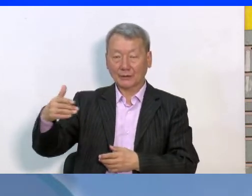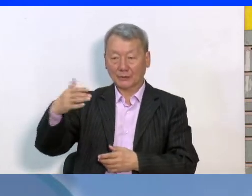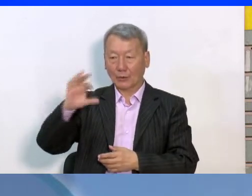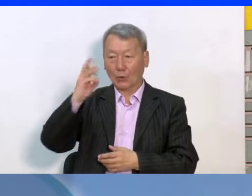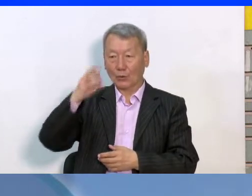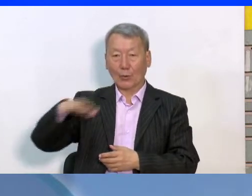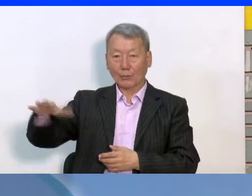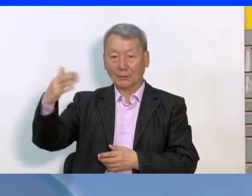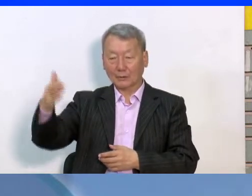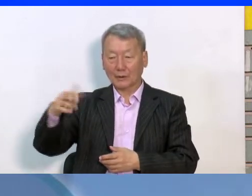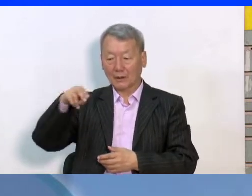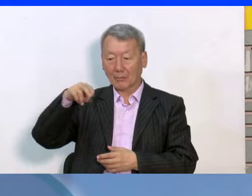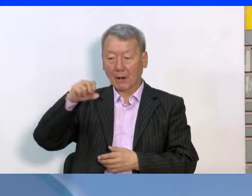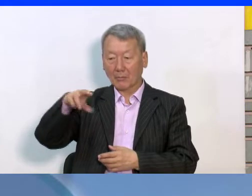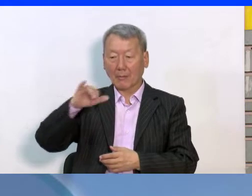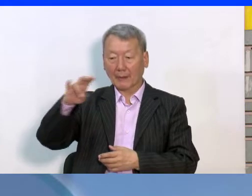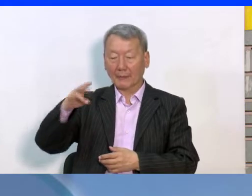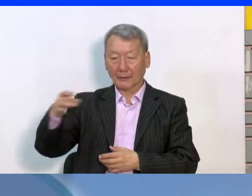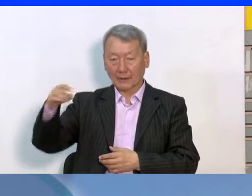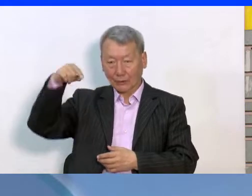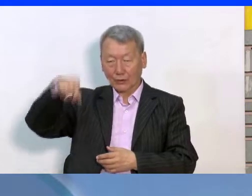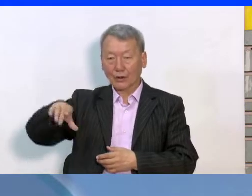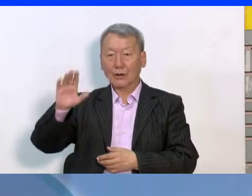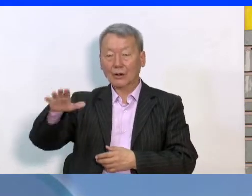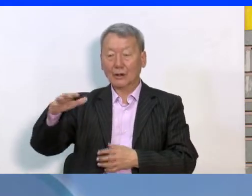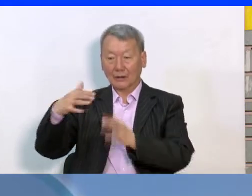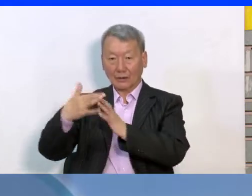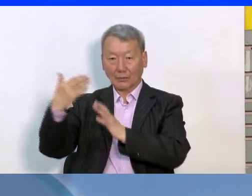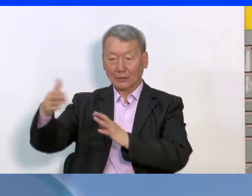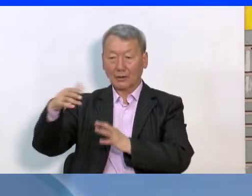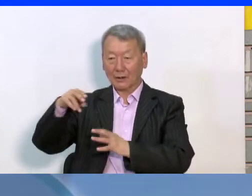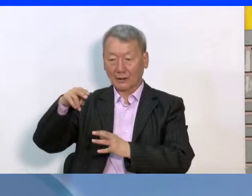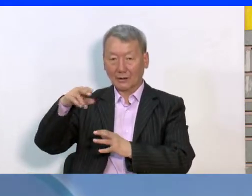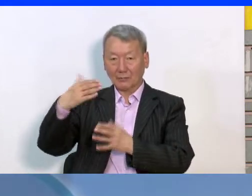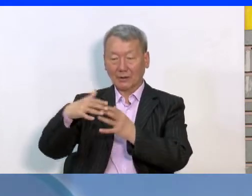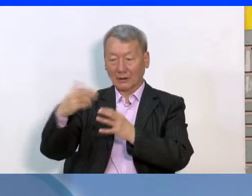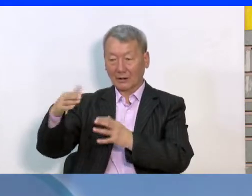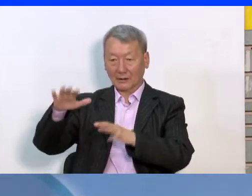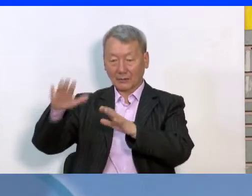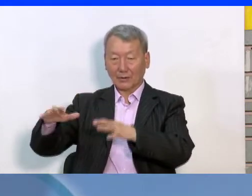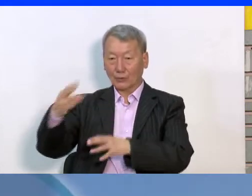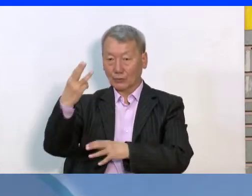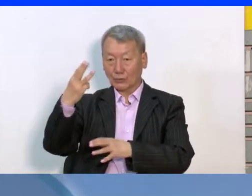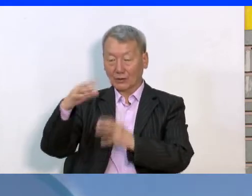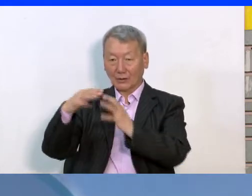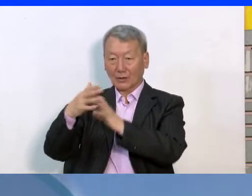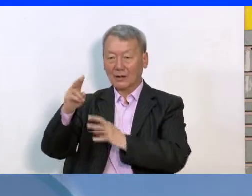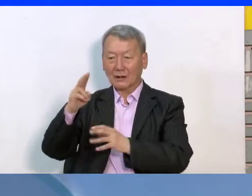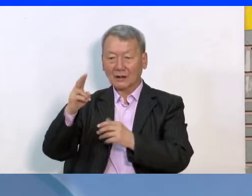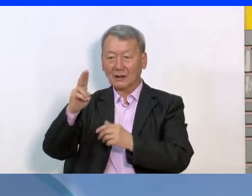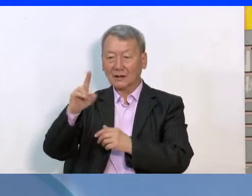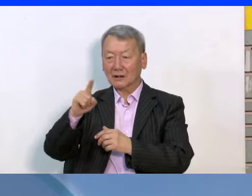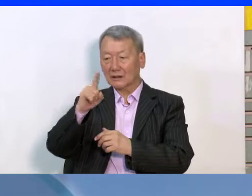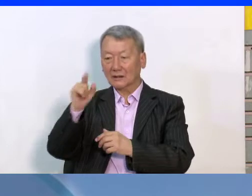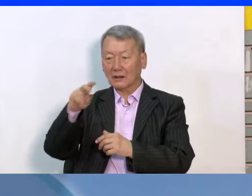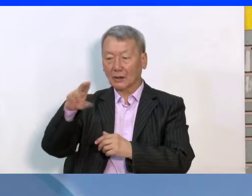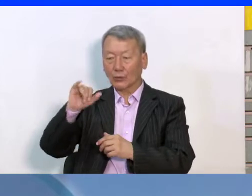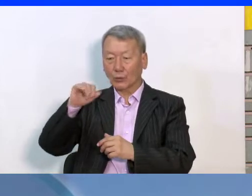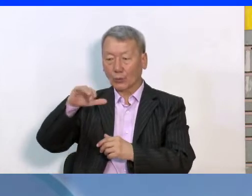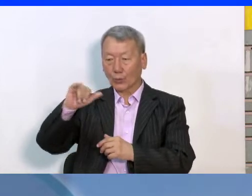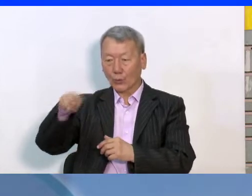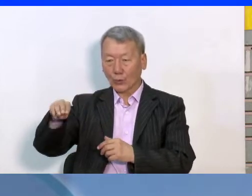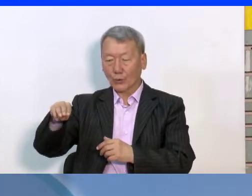жанагы биз өкмөт тарабынан ошол айылдарда, Папан айыл өкмөтүнүн арасындагы 3 айылда, Кызылтуу